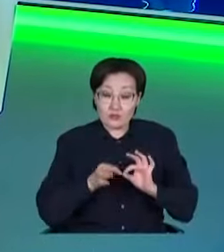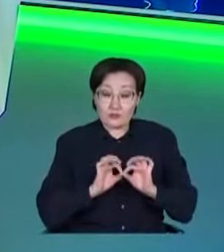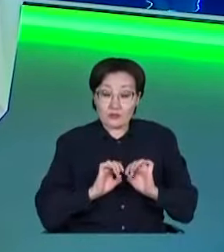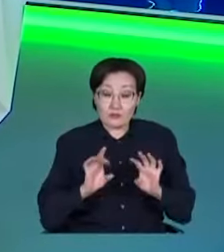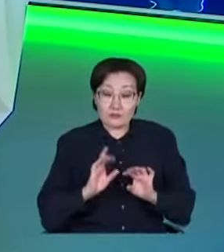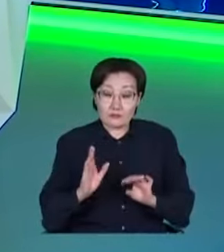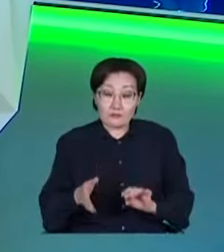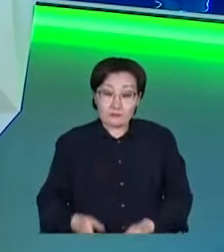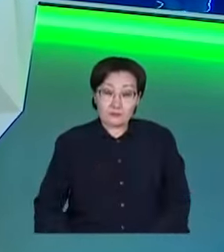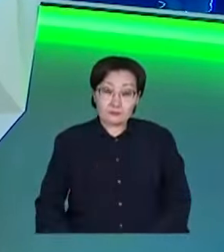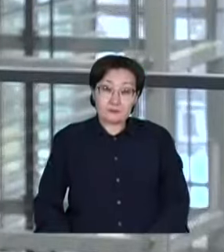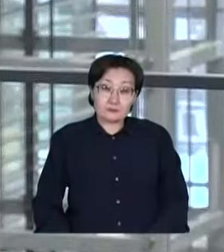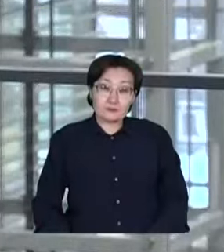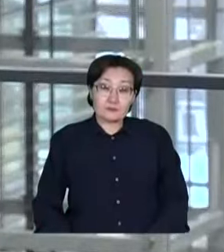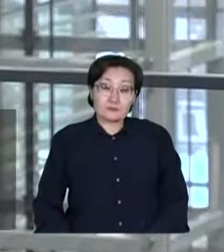толығырақ тарқатады.